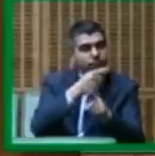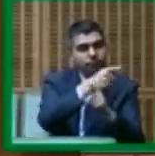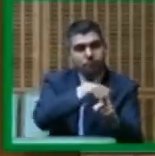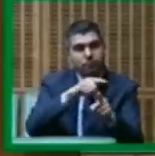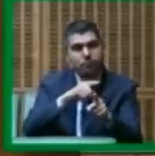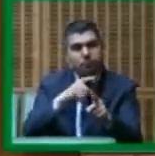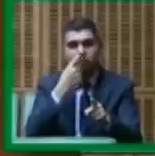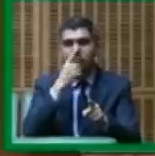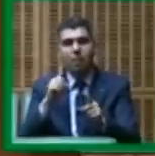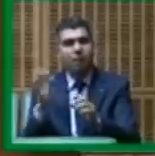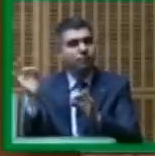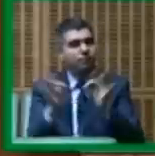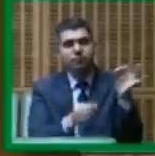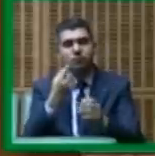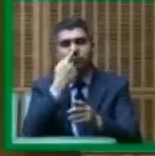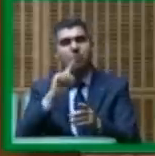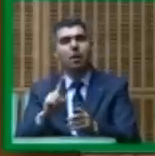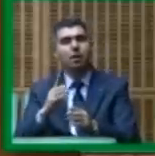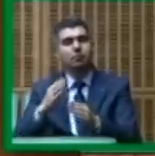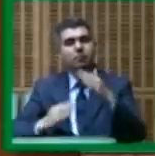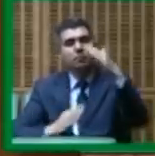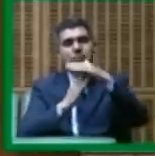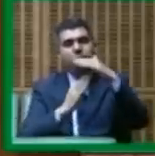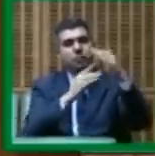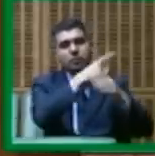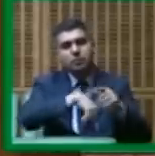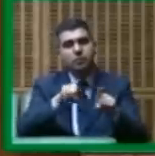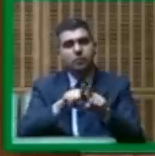المسار ديال الدولة في الاتجاه اللي يكون فيه